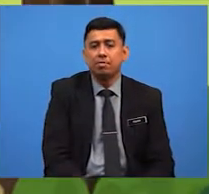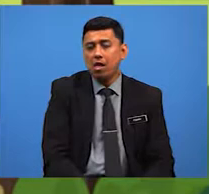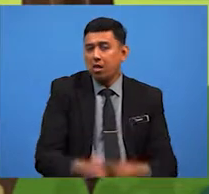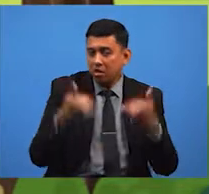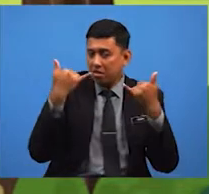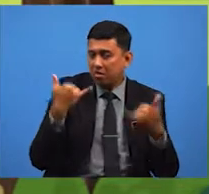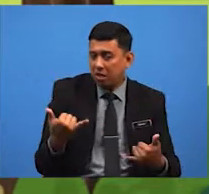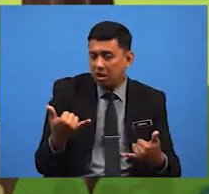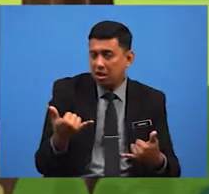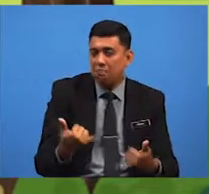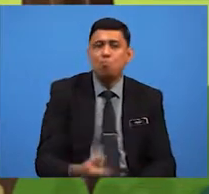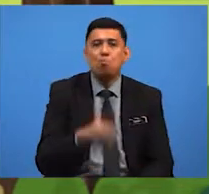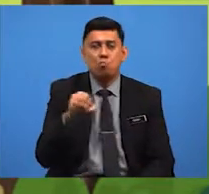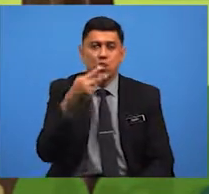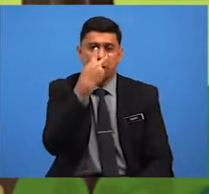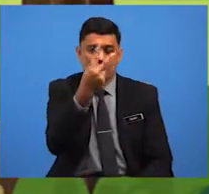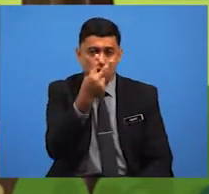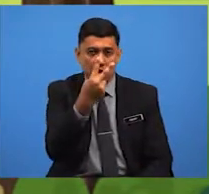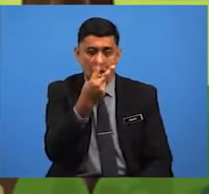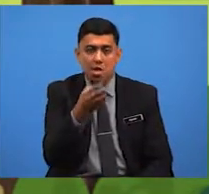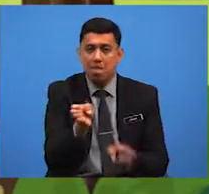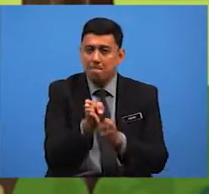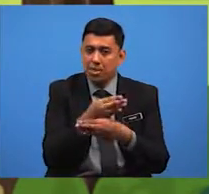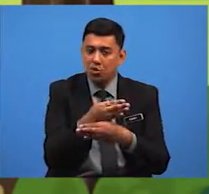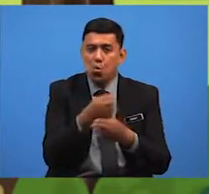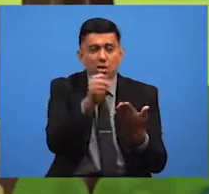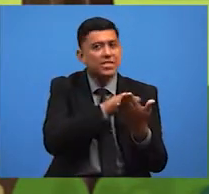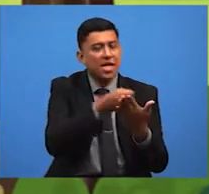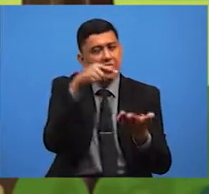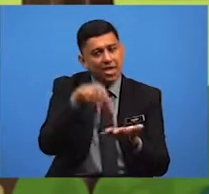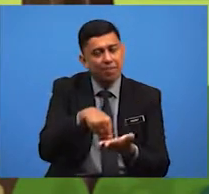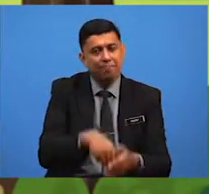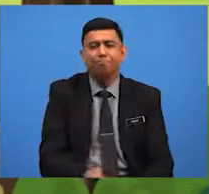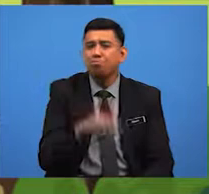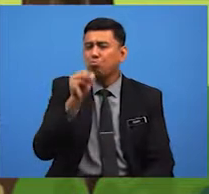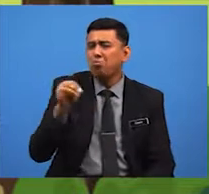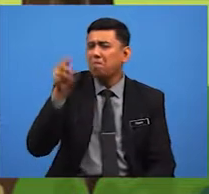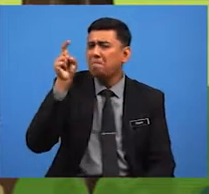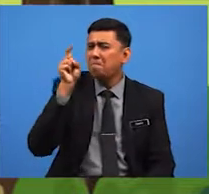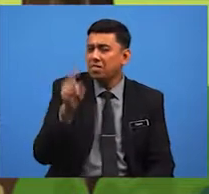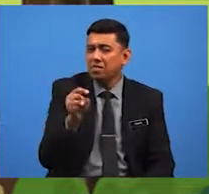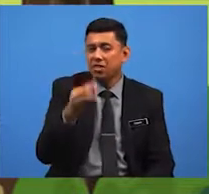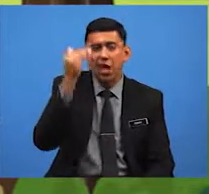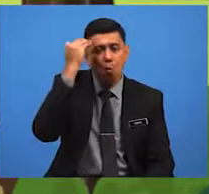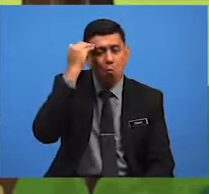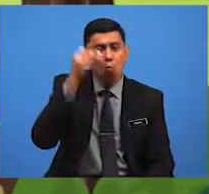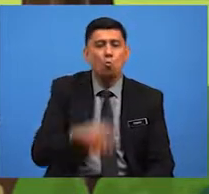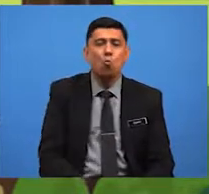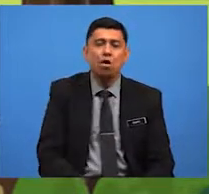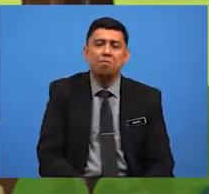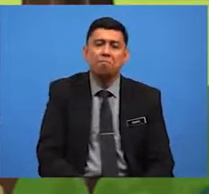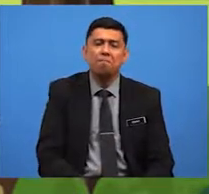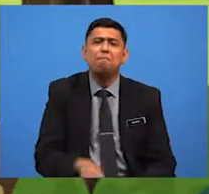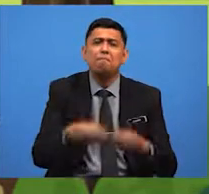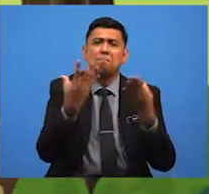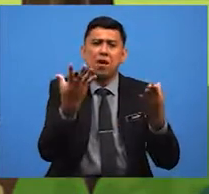Sekarang mari kita lihat pula bentuk sajak ini. Murid pasti tahu berapakah rangkap